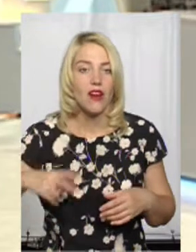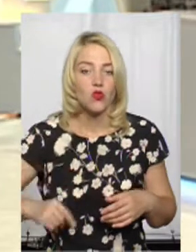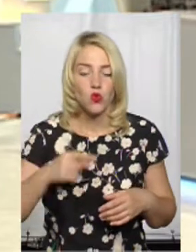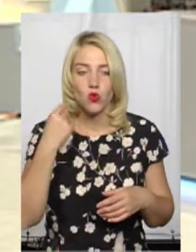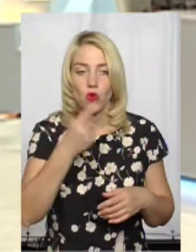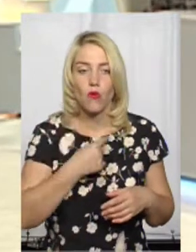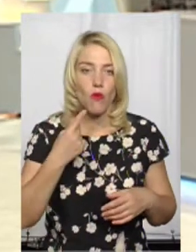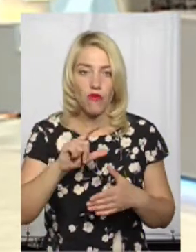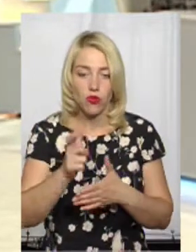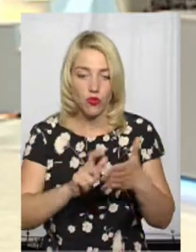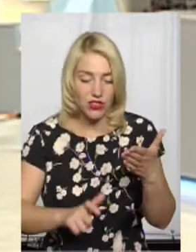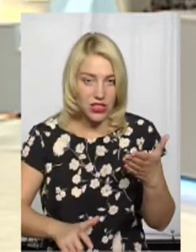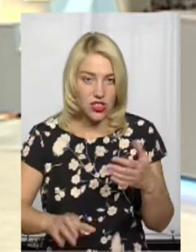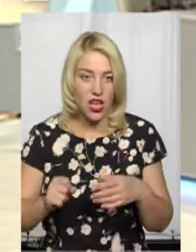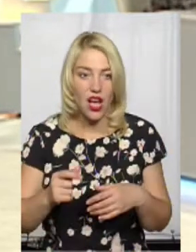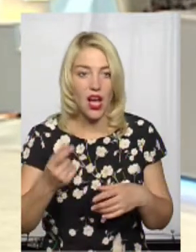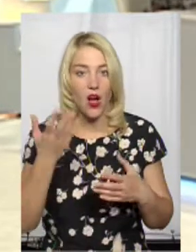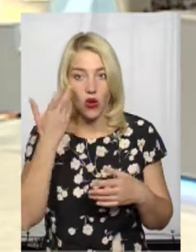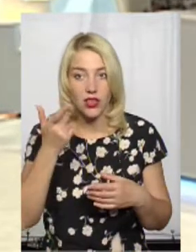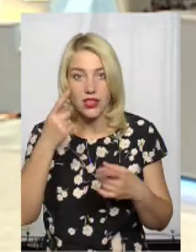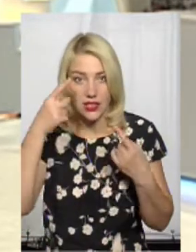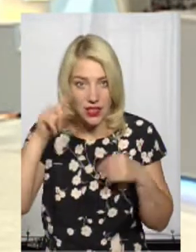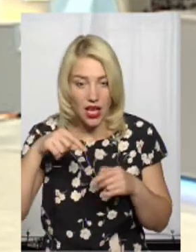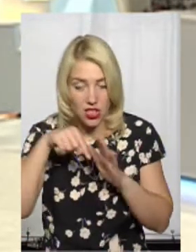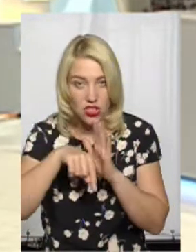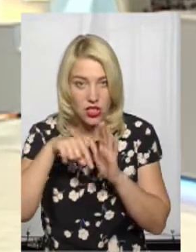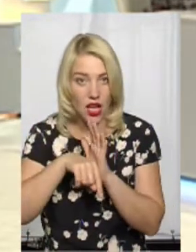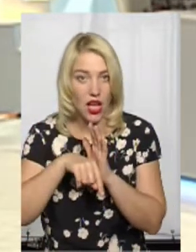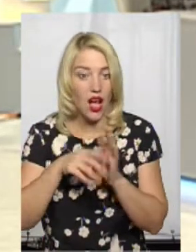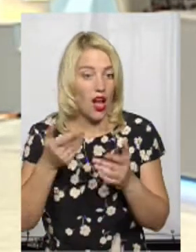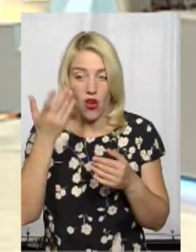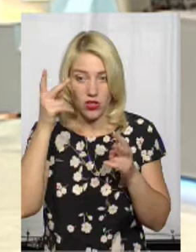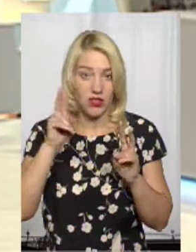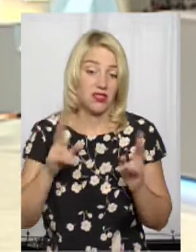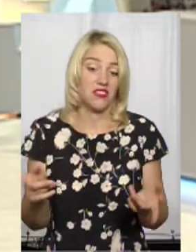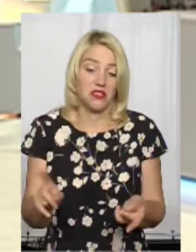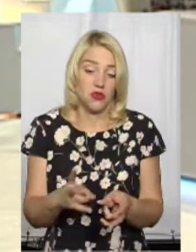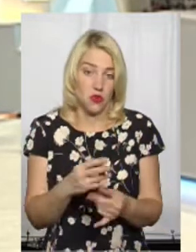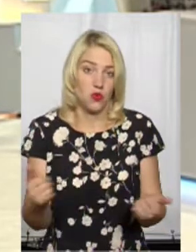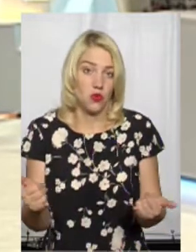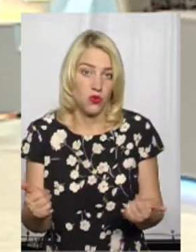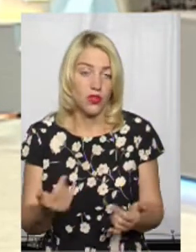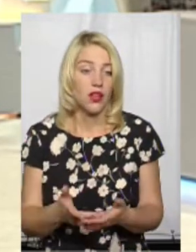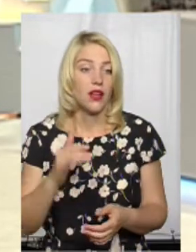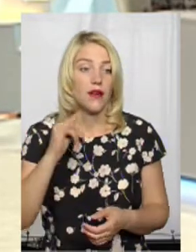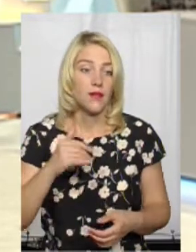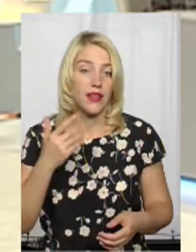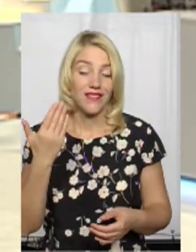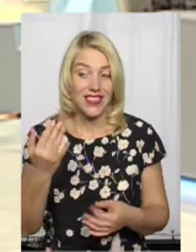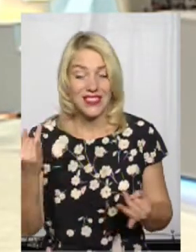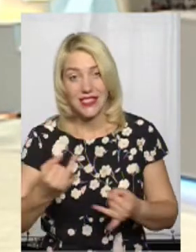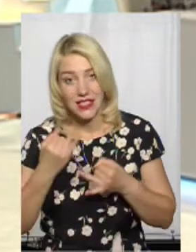мовою вірші, а коли ти знаєш, а коли ти не знаєш, то ти тобі воно. Пане Володимире, ви цікавитесь